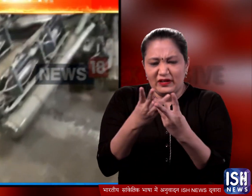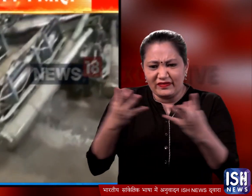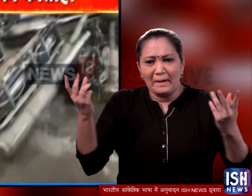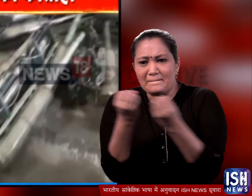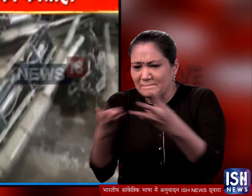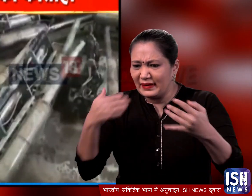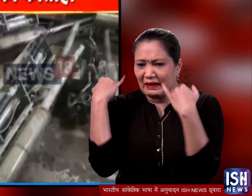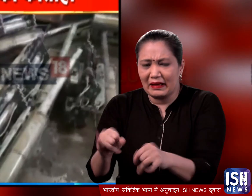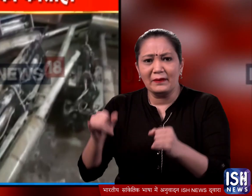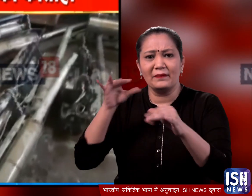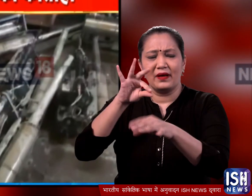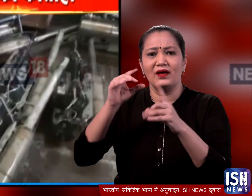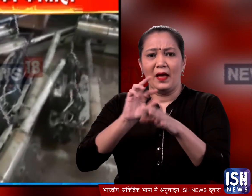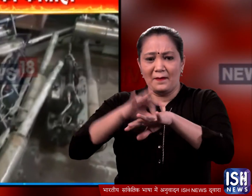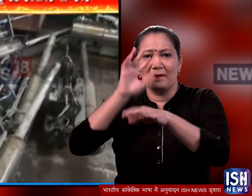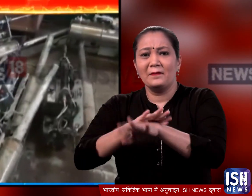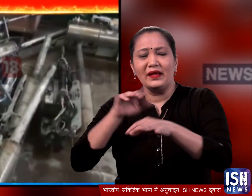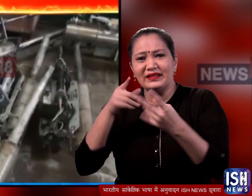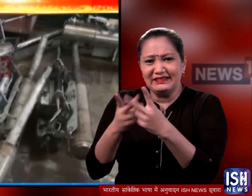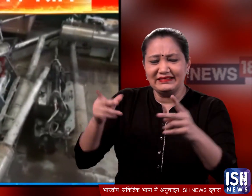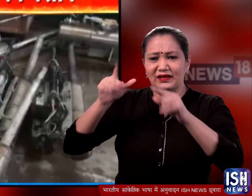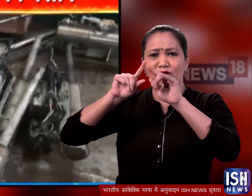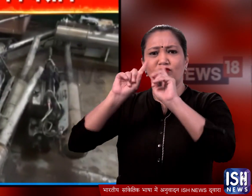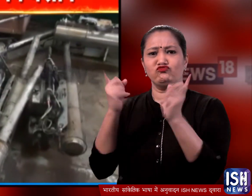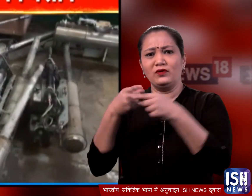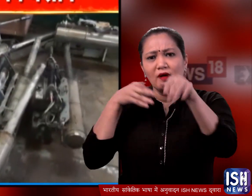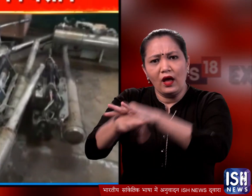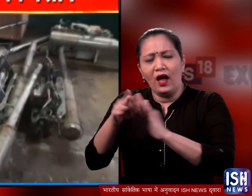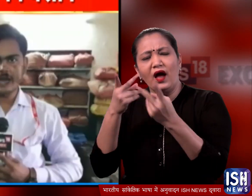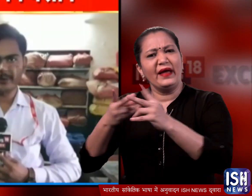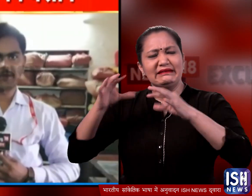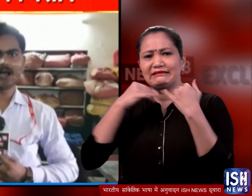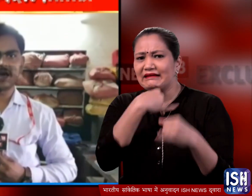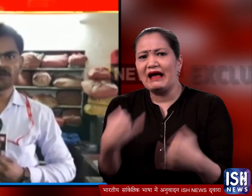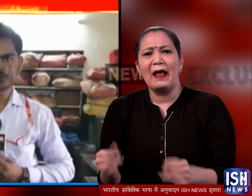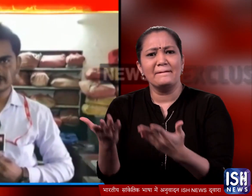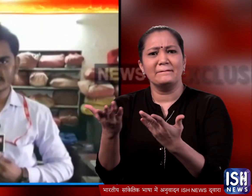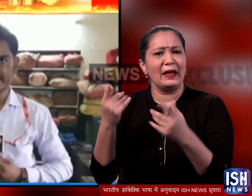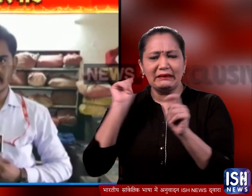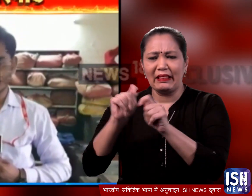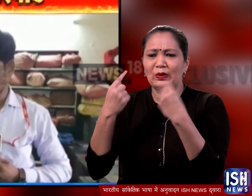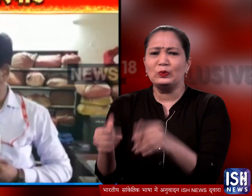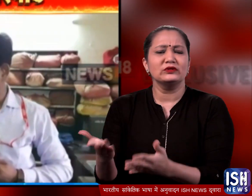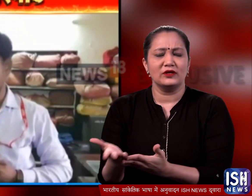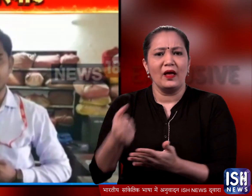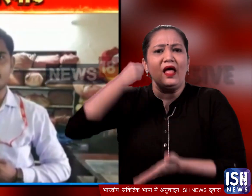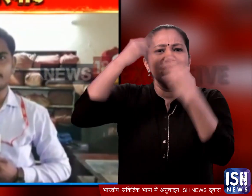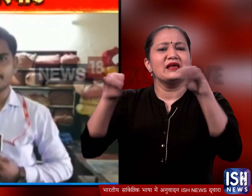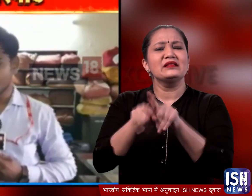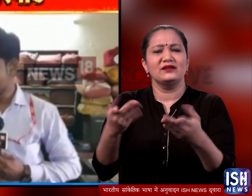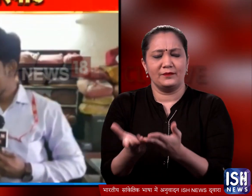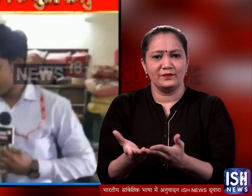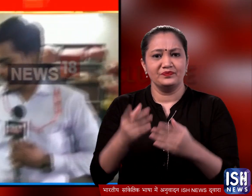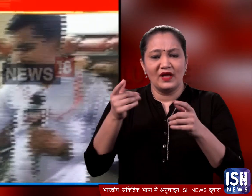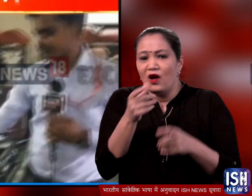भर फॉगिंग मशीनें जिला मलेरिया प्रयोगशाला में खराब होकर कबाड़ में बदलती दिखी। लापरवाही का आलम कुछ इस कदर है कि जो मशीनें हैं